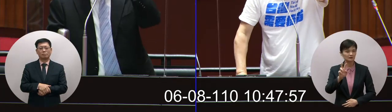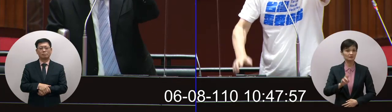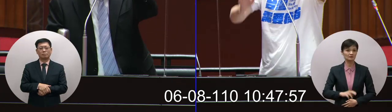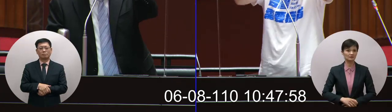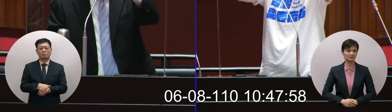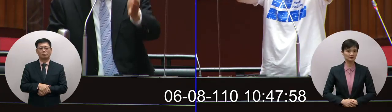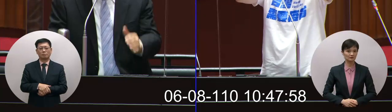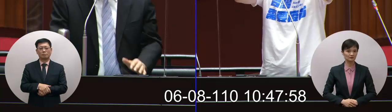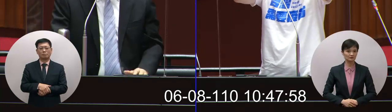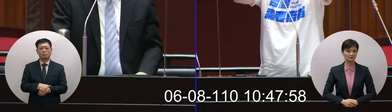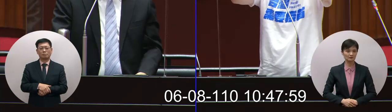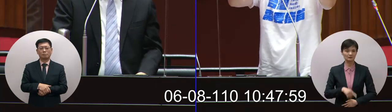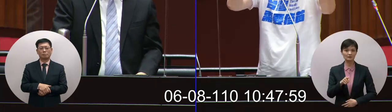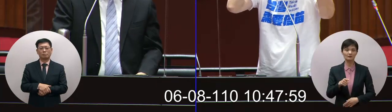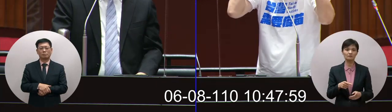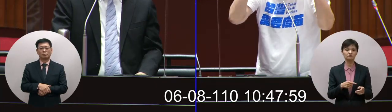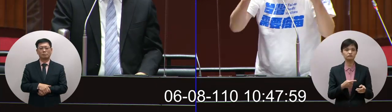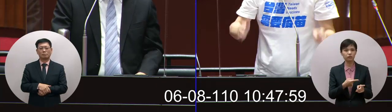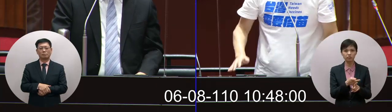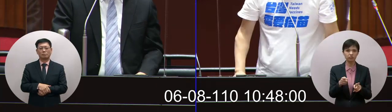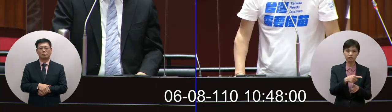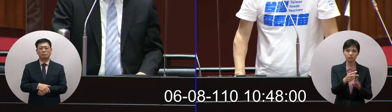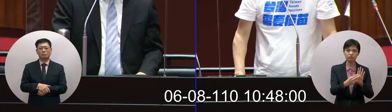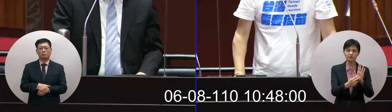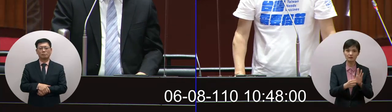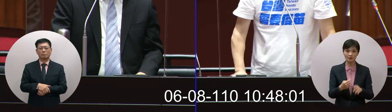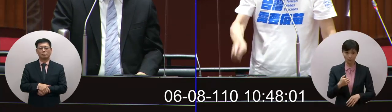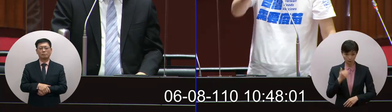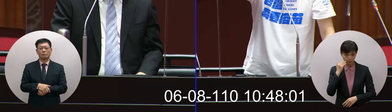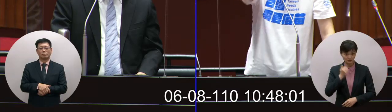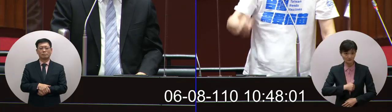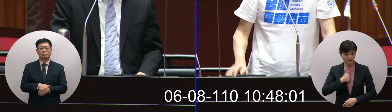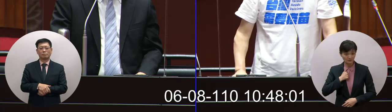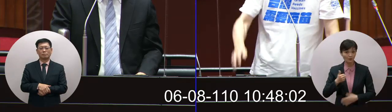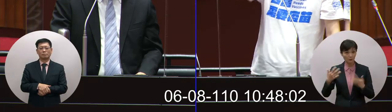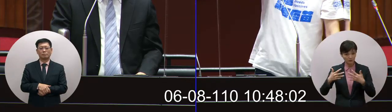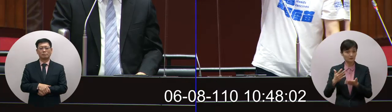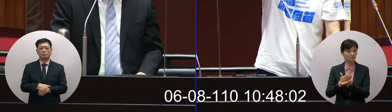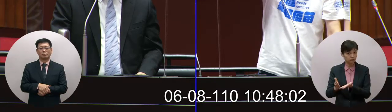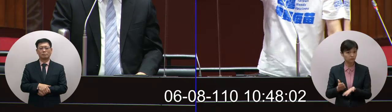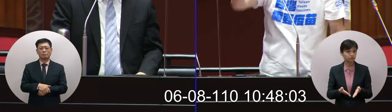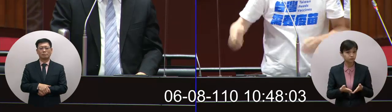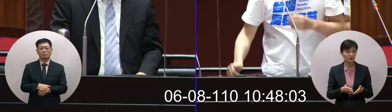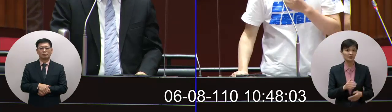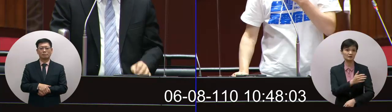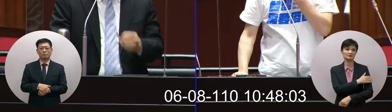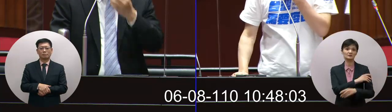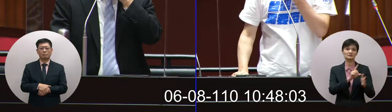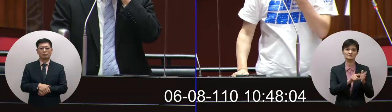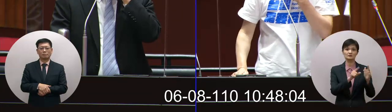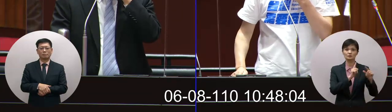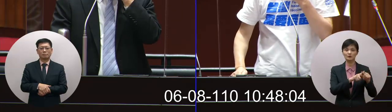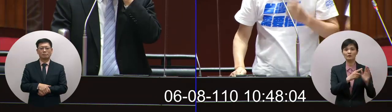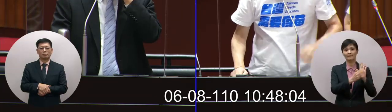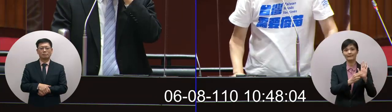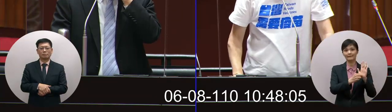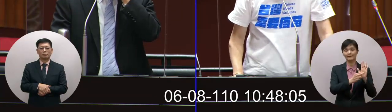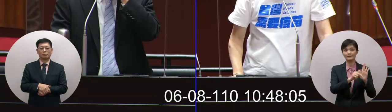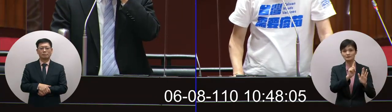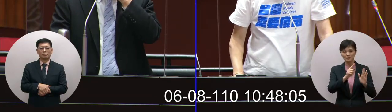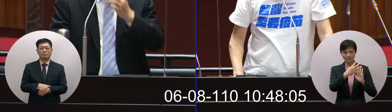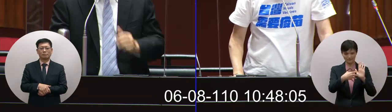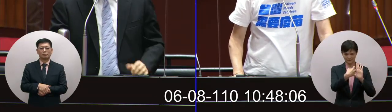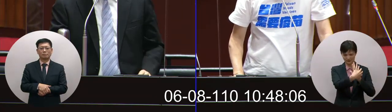我们很 各种理由。如果说你真正要解决问题，不会像陈世忠讲，哎呦，有8种说明。有